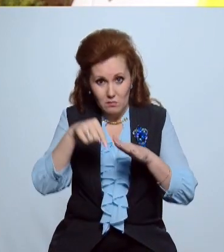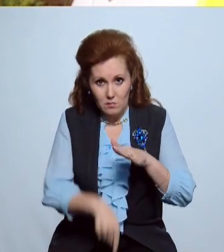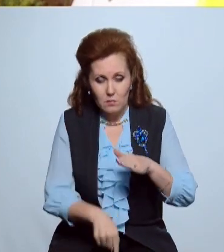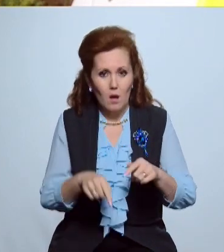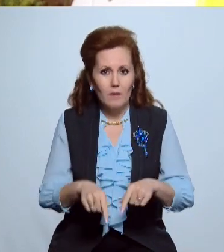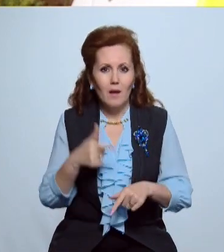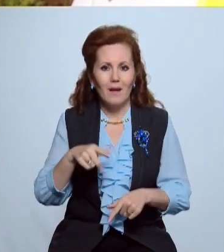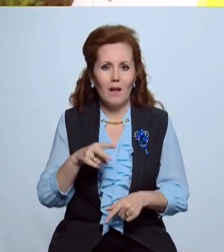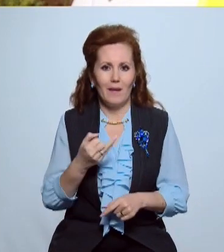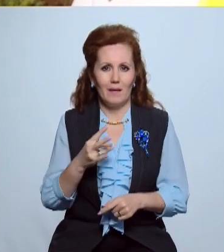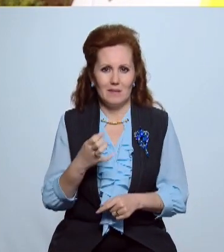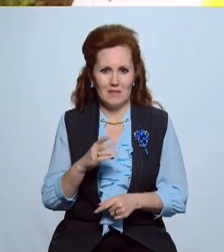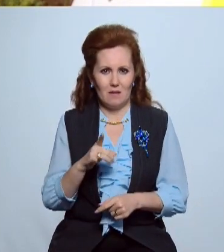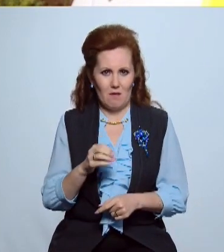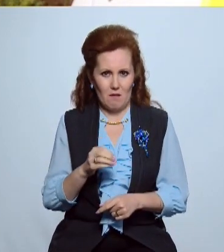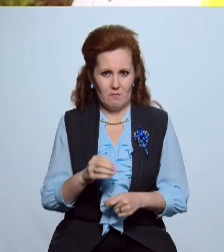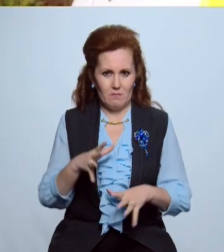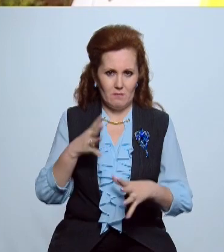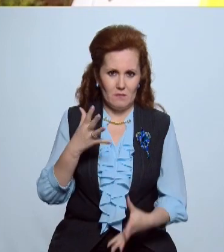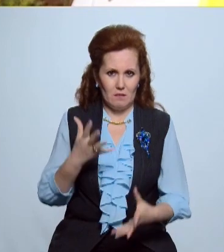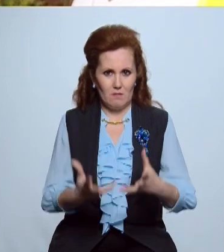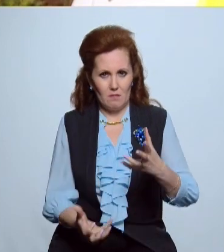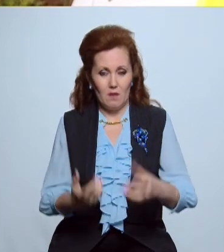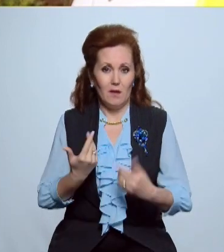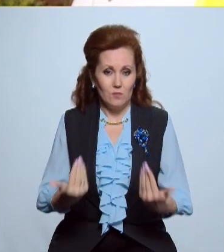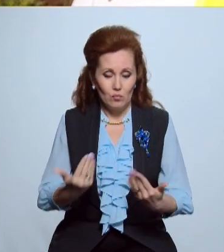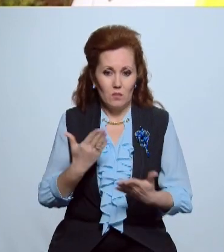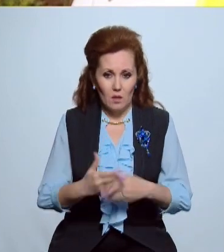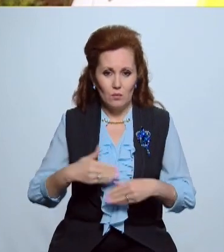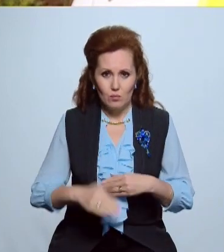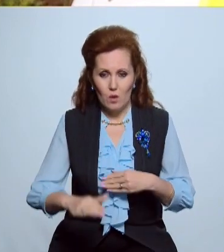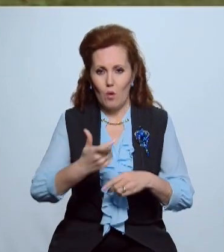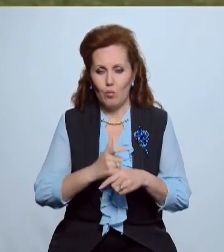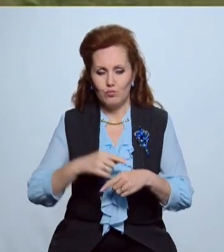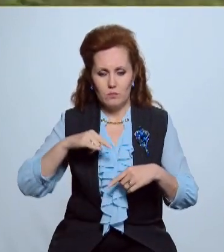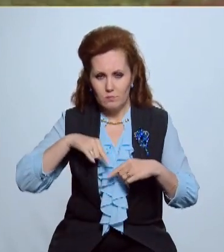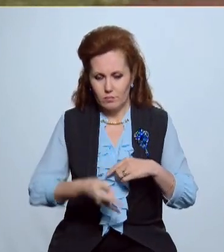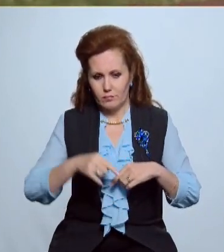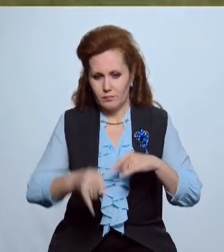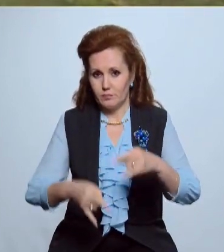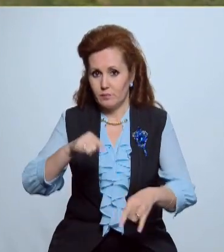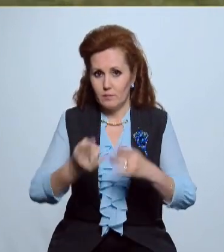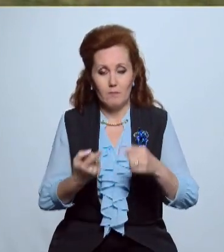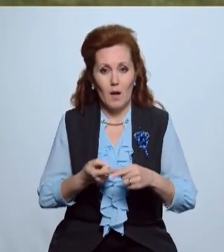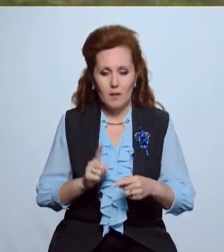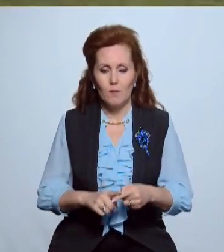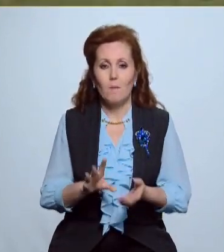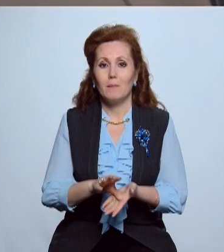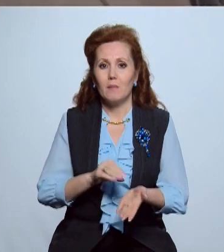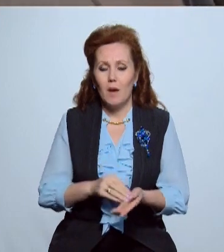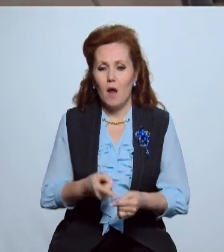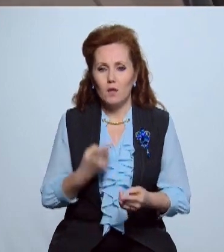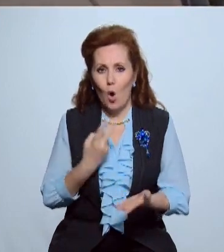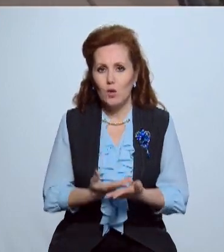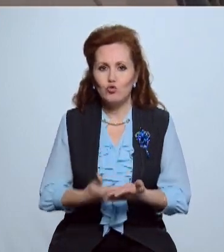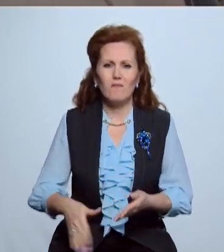преимущество глинистые. Цеглинистых очень мало, и есть участки, где происходит пучинообразование. Пример трассы Балезино-Сергино – это